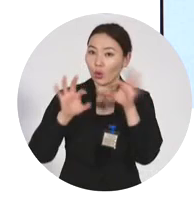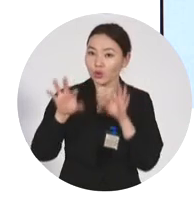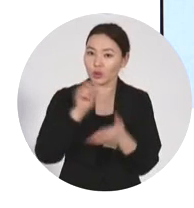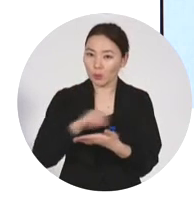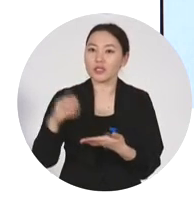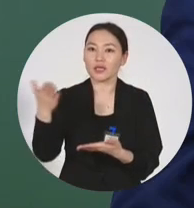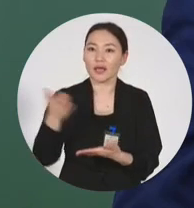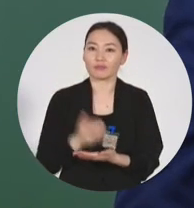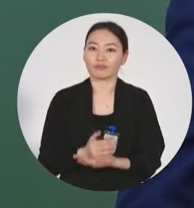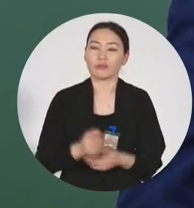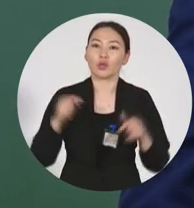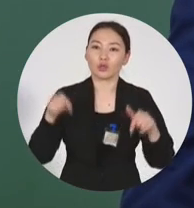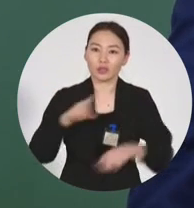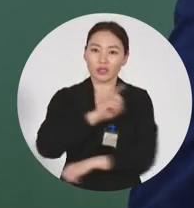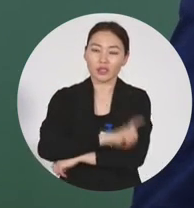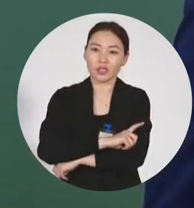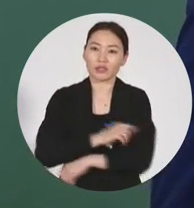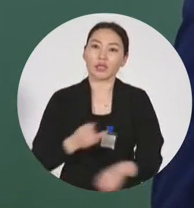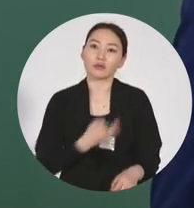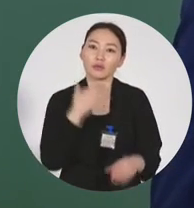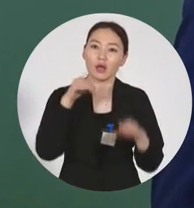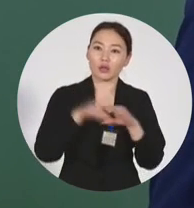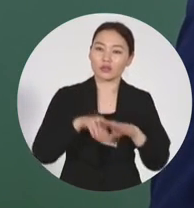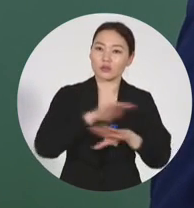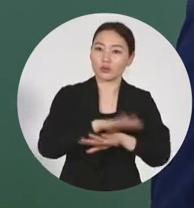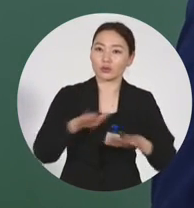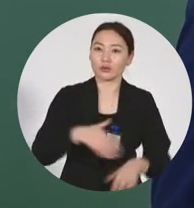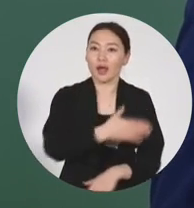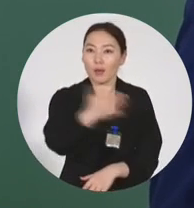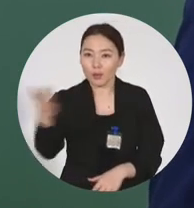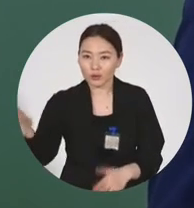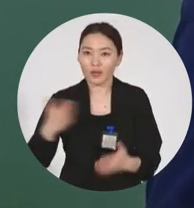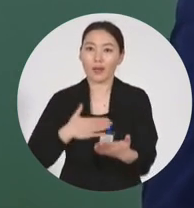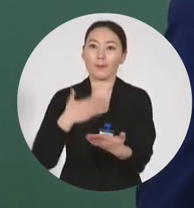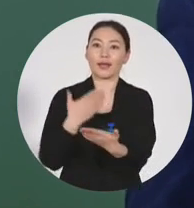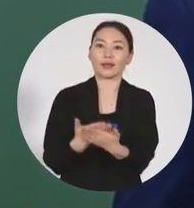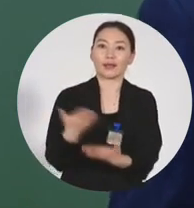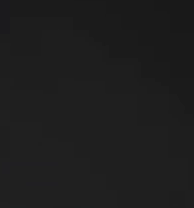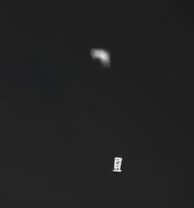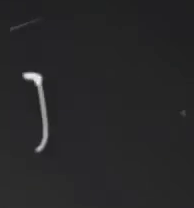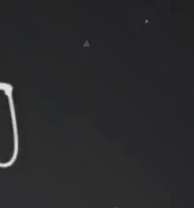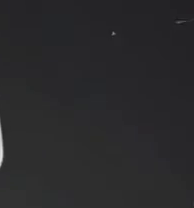бичээрэй. За өнөөдрийн хичээлд итгэвтэй оролцсон та бүхэнд баярлалаа.